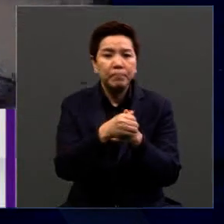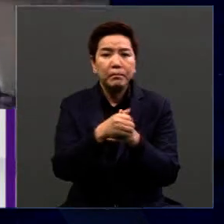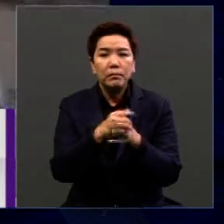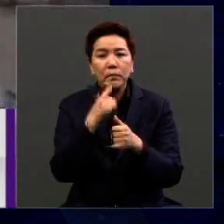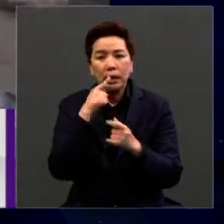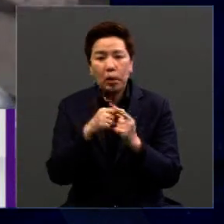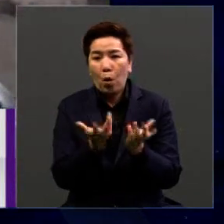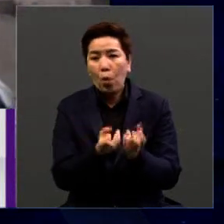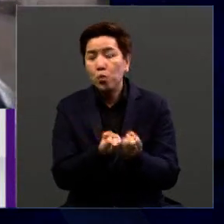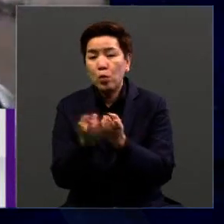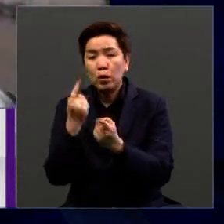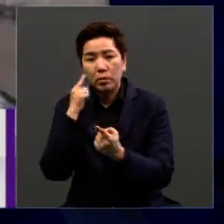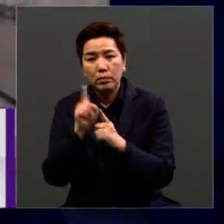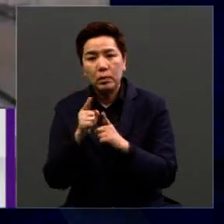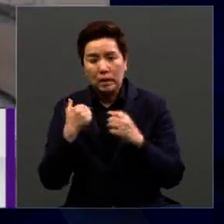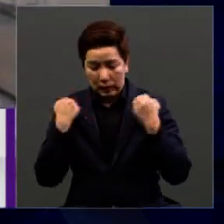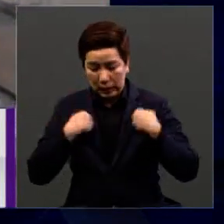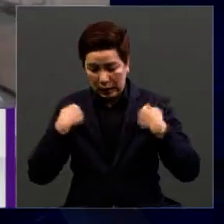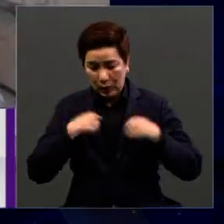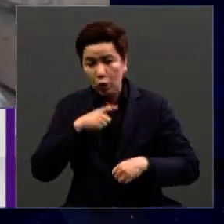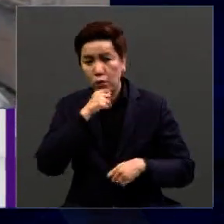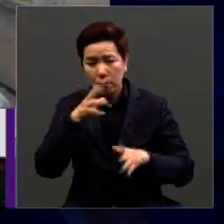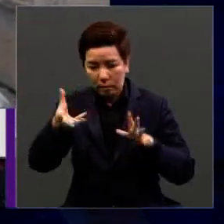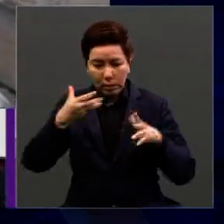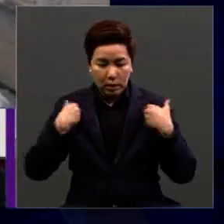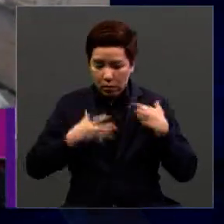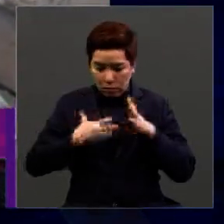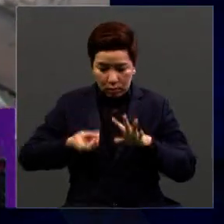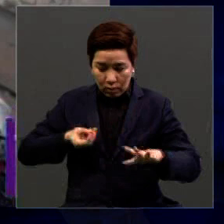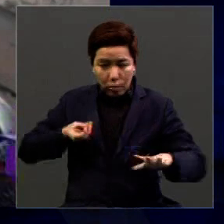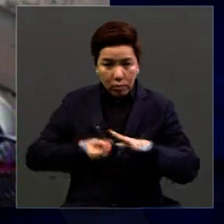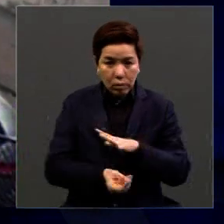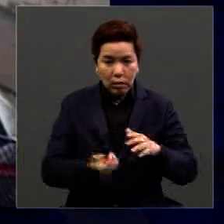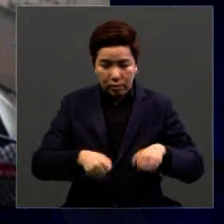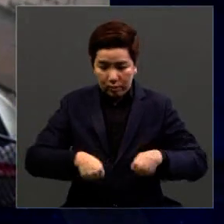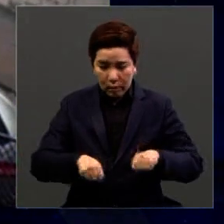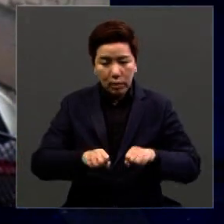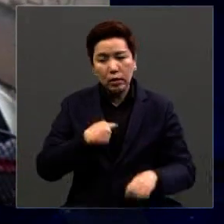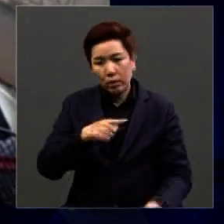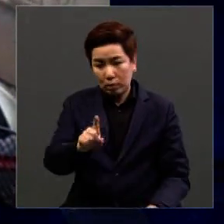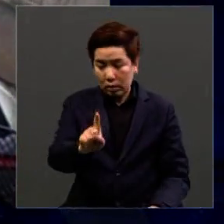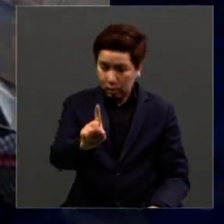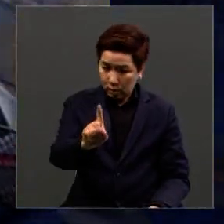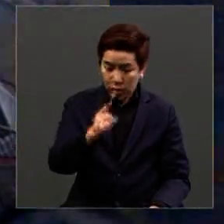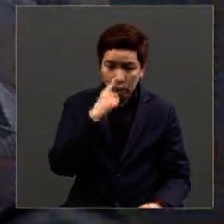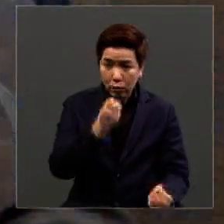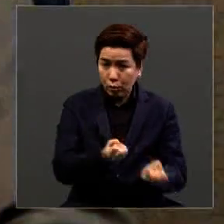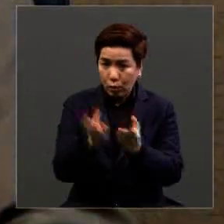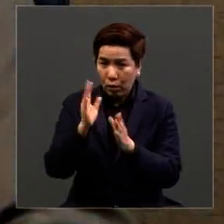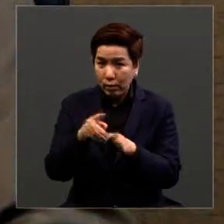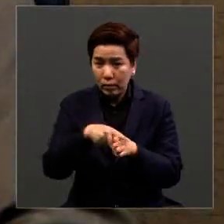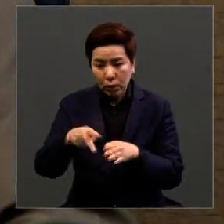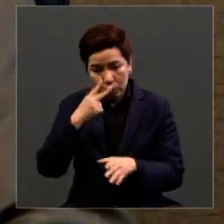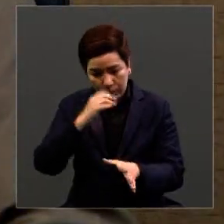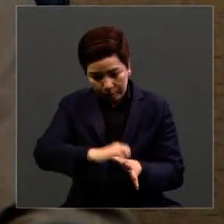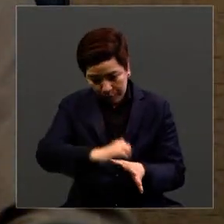หว่างส่งลูกค้าเสร็จมันก็เอาเสื้อส้มเนี่ยจะใต้เบาะเราก็ใส่จังหวะนี้แหละบอกให้หยุดก่อนเมื่อกี้ส่งลูกค้าเลยเปิด